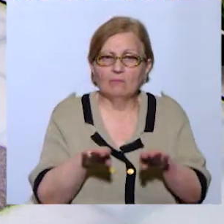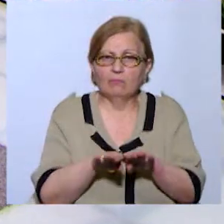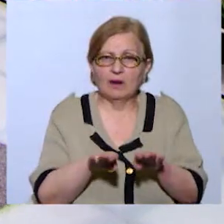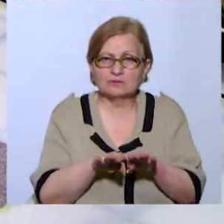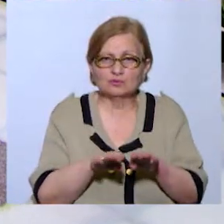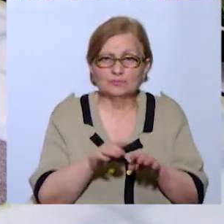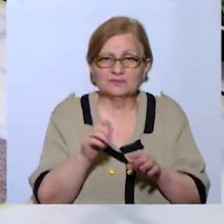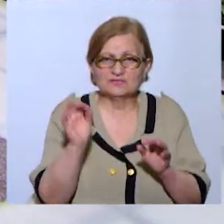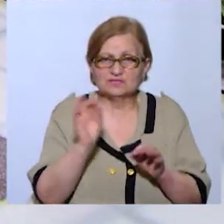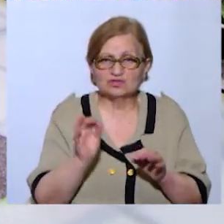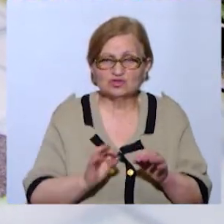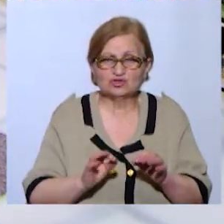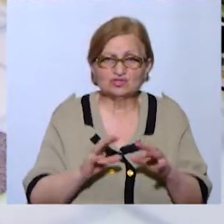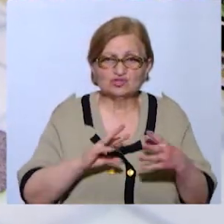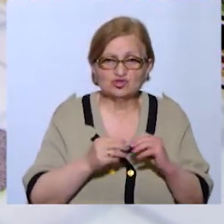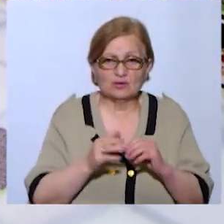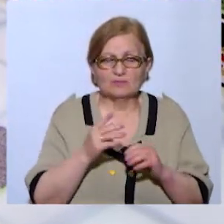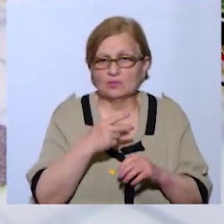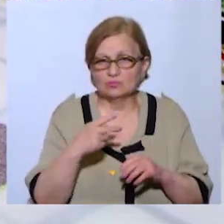კი აუცილებლად ერთის ტოლი უნდა იყოს.